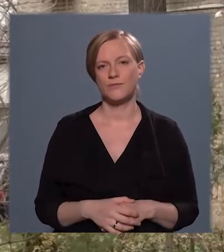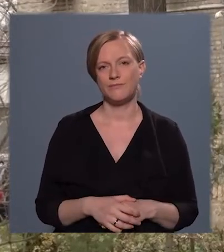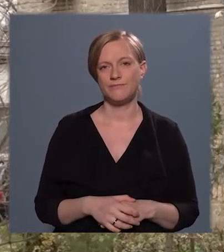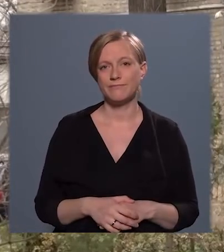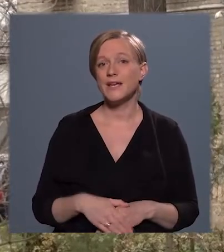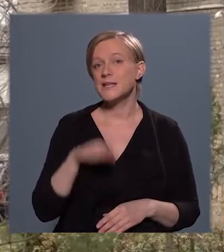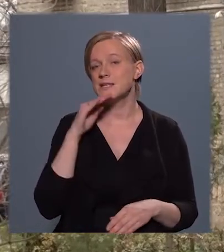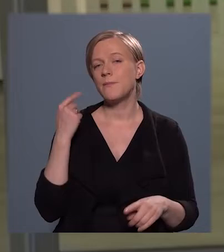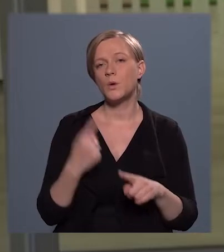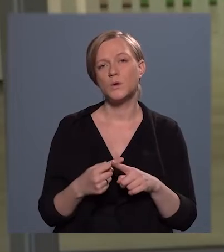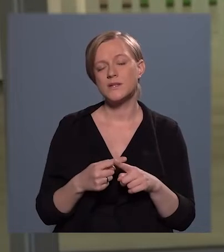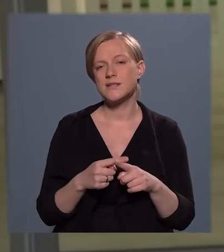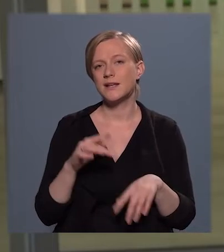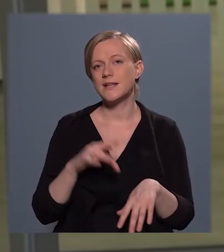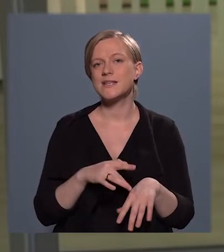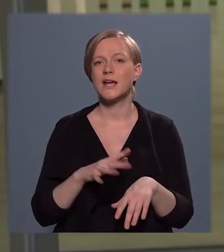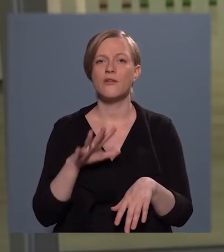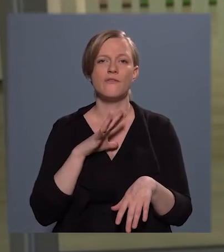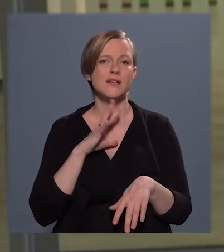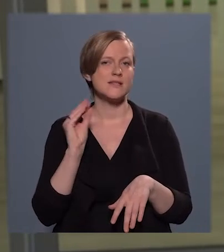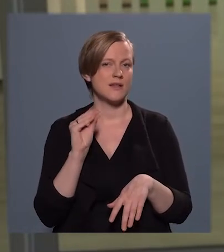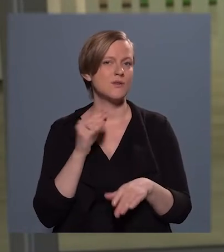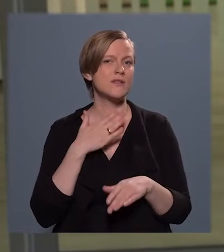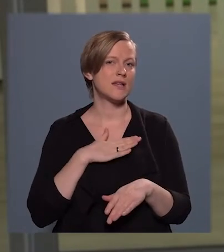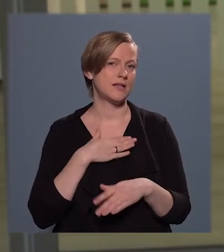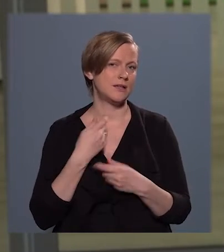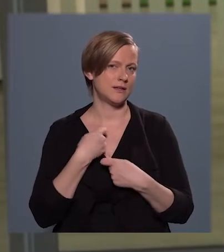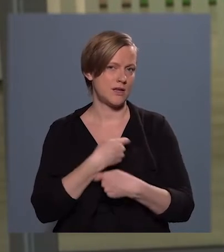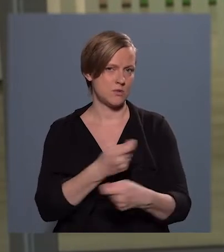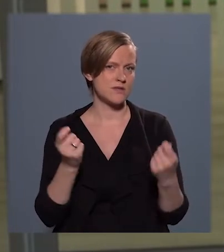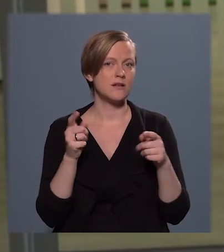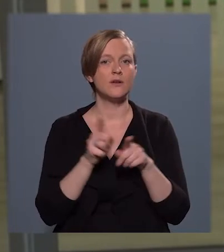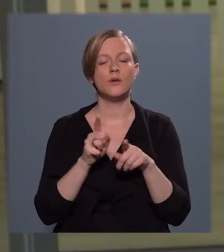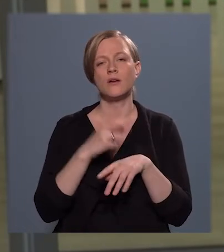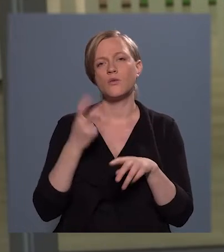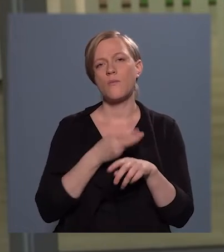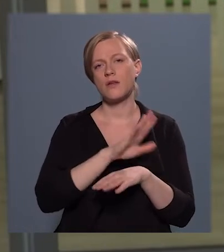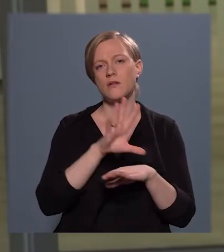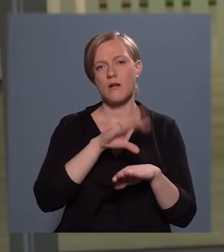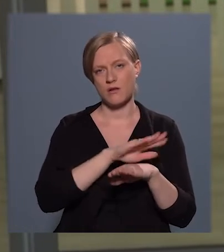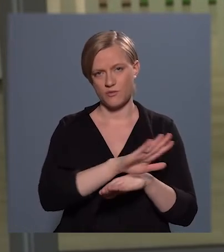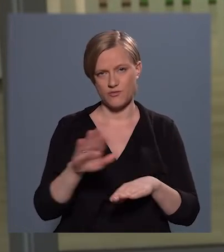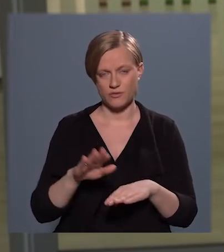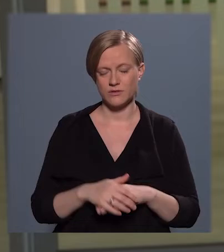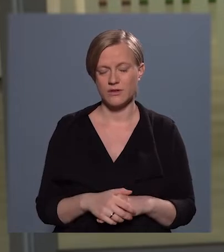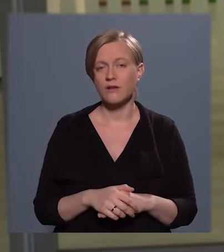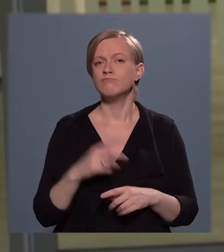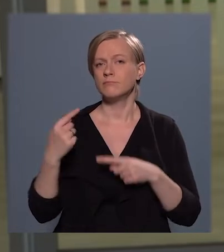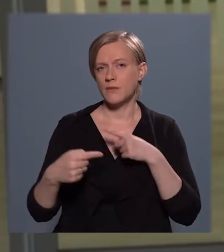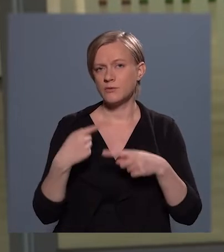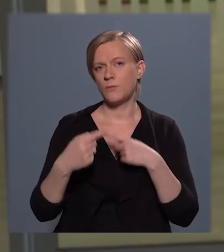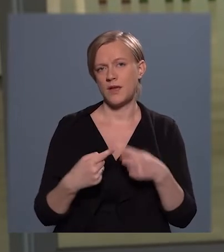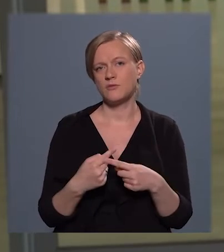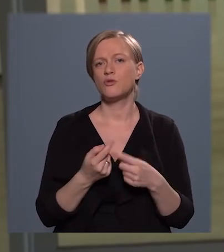Szénmonoxid érzékelő vészjelzőt szeretnénk kiosztani azoknak a kőbányai lakosoknak, akik hagyományos